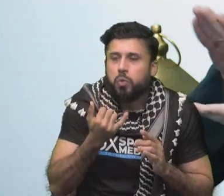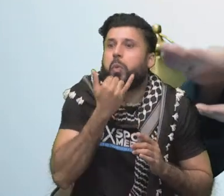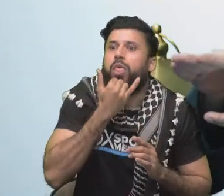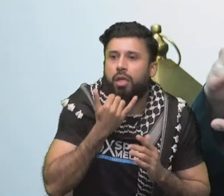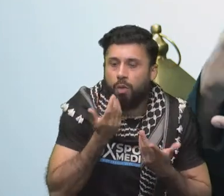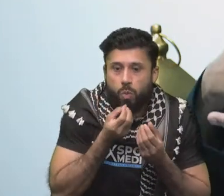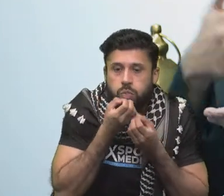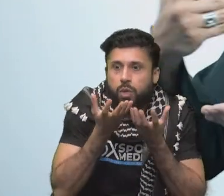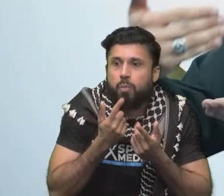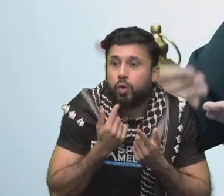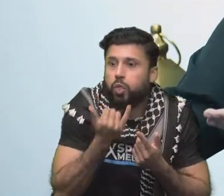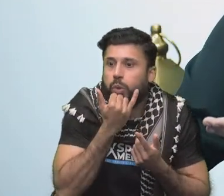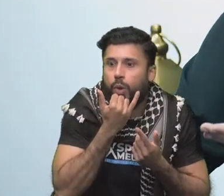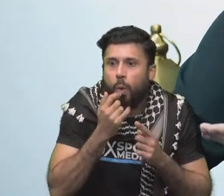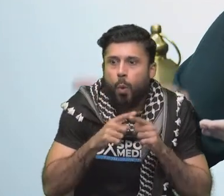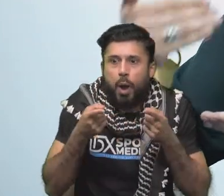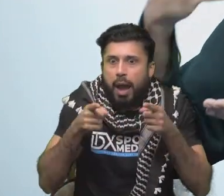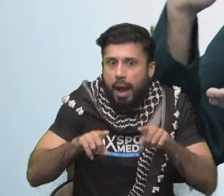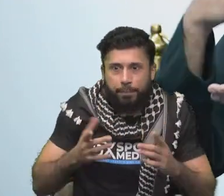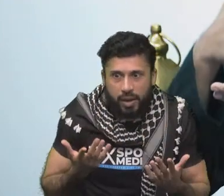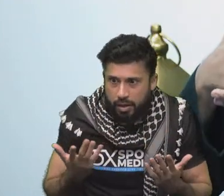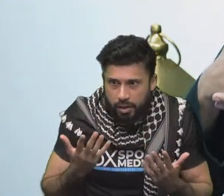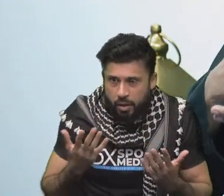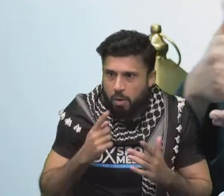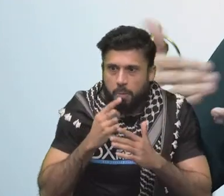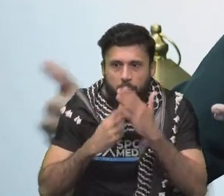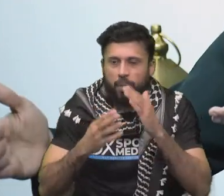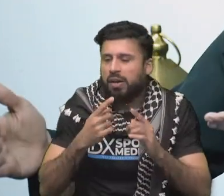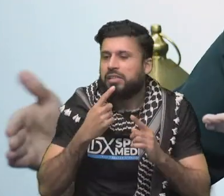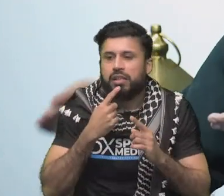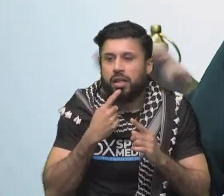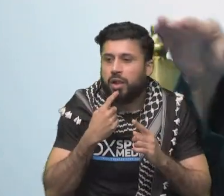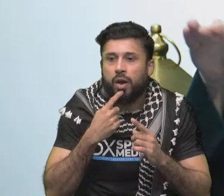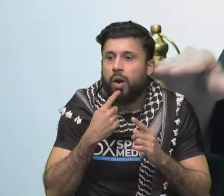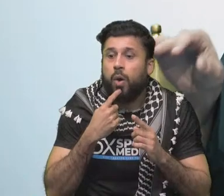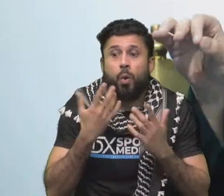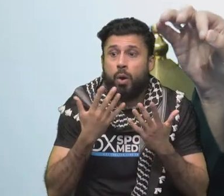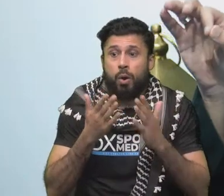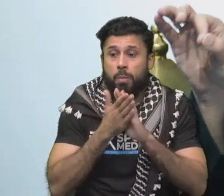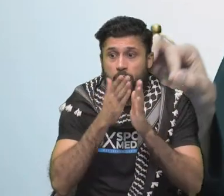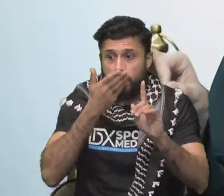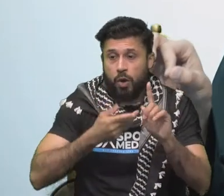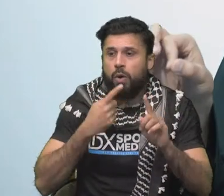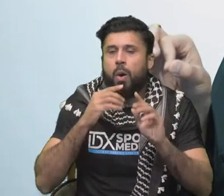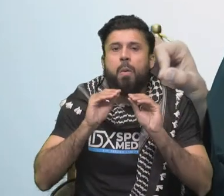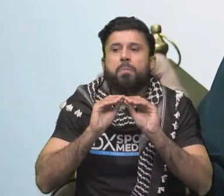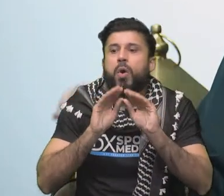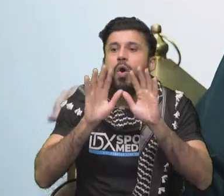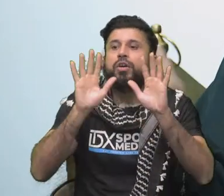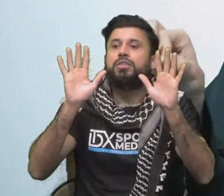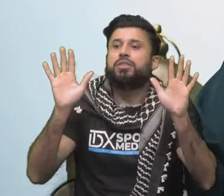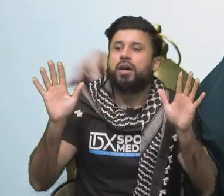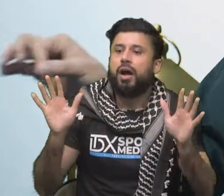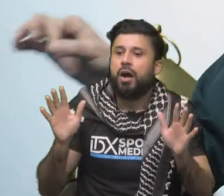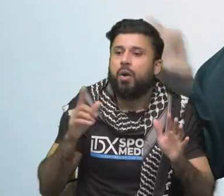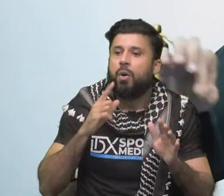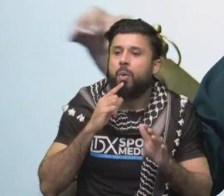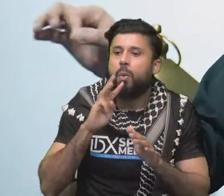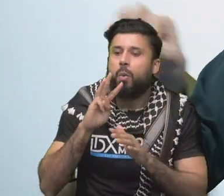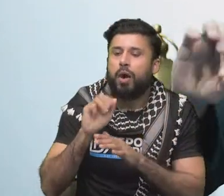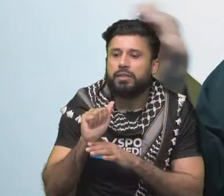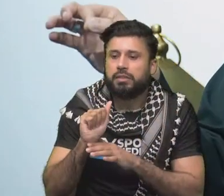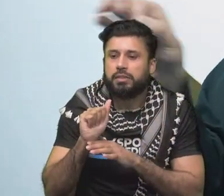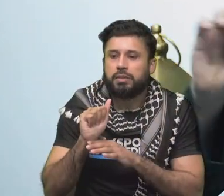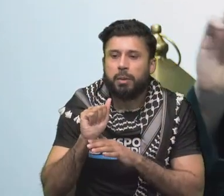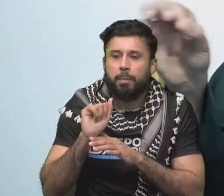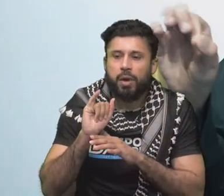ﷺ, his ahadith about, look, say subhanallah wa bihamdihi 100 times, it will wipe it out. It wipes out the inevitable zallat, the minor sins that